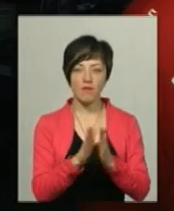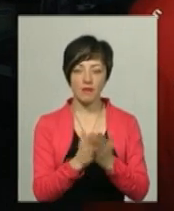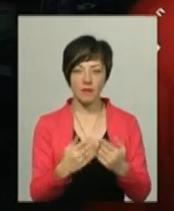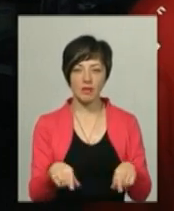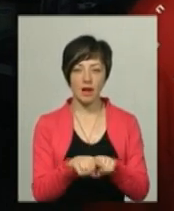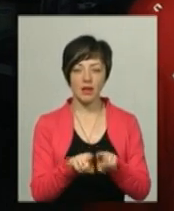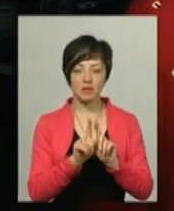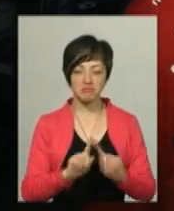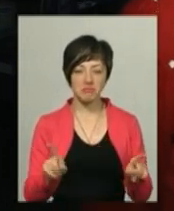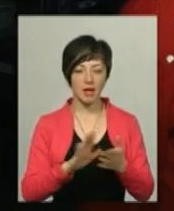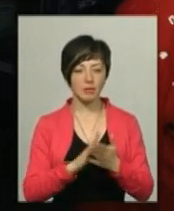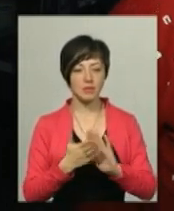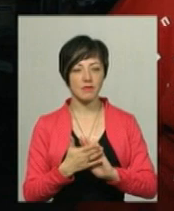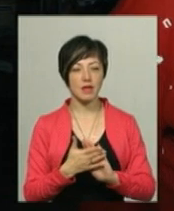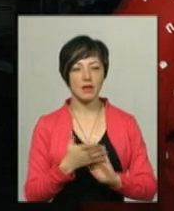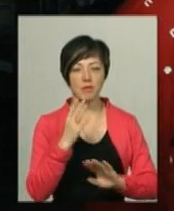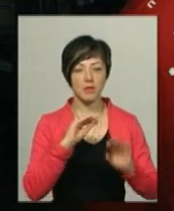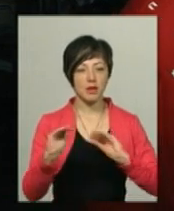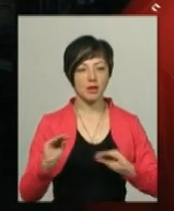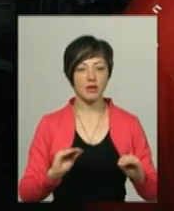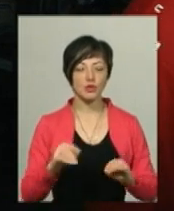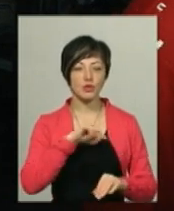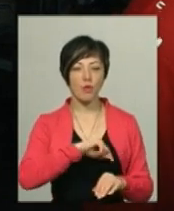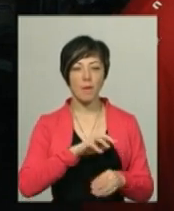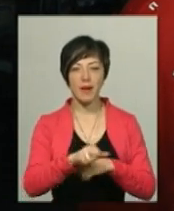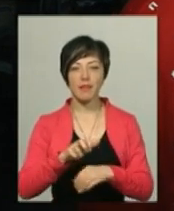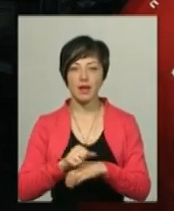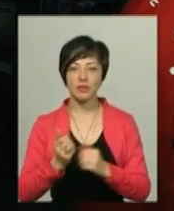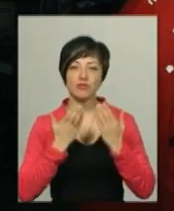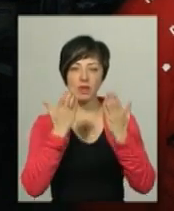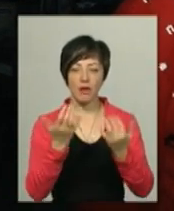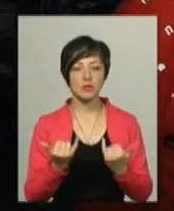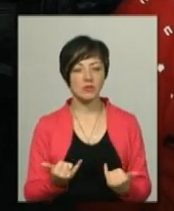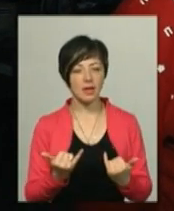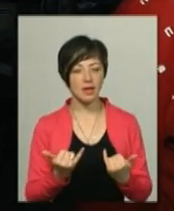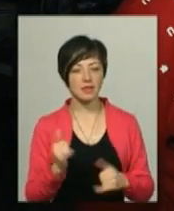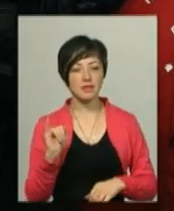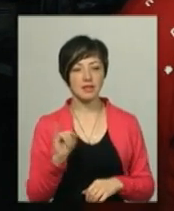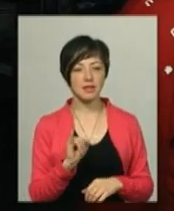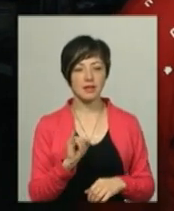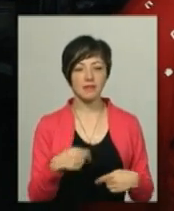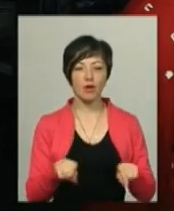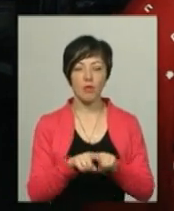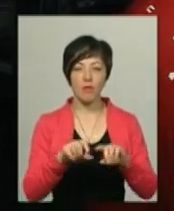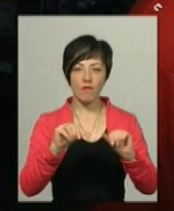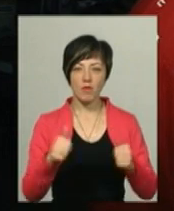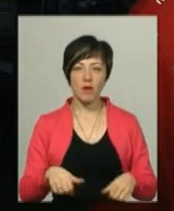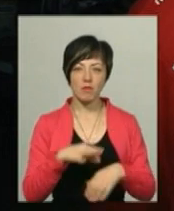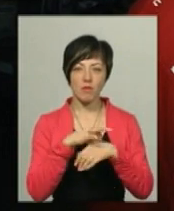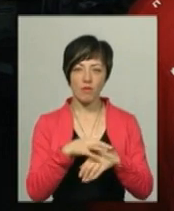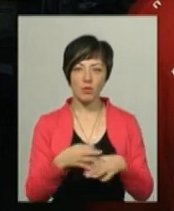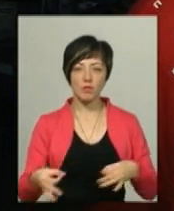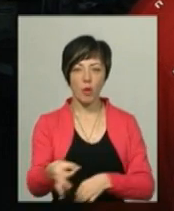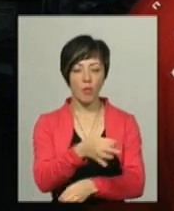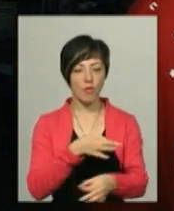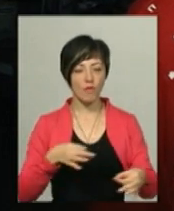такій нестандартній атмосфері, прикрашеній духом мандарин, читаємо зараз і в такому форматі проводимо